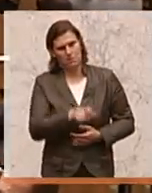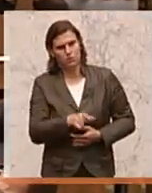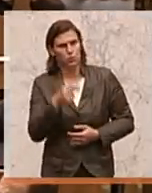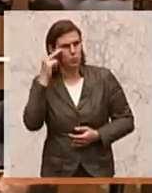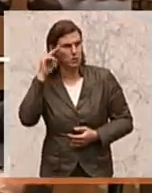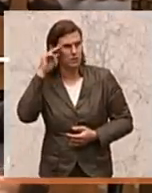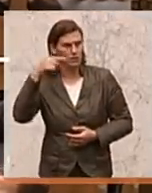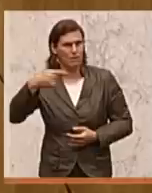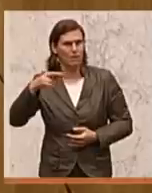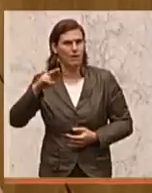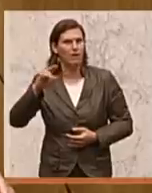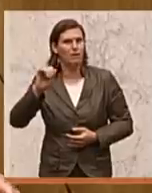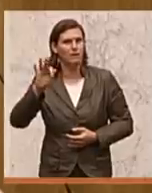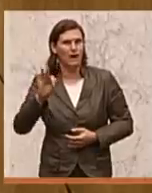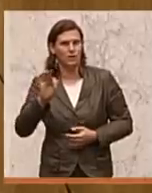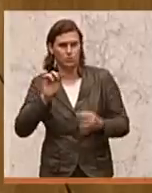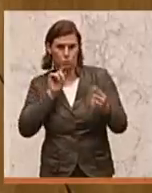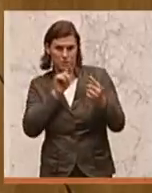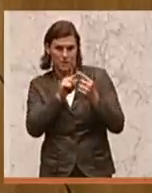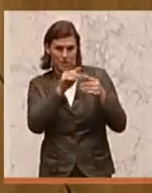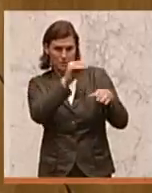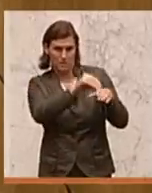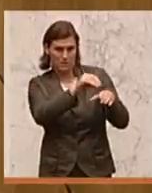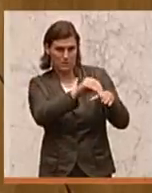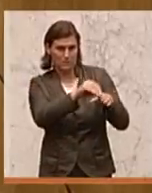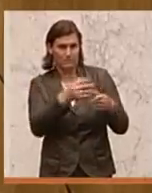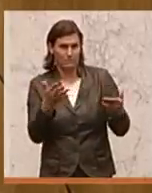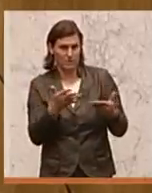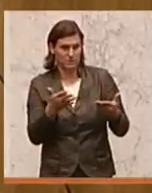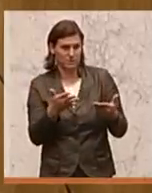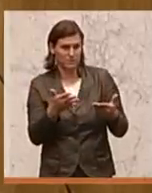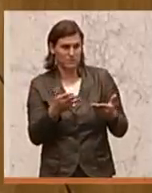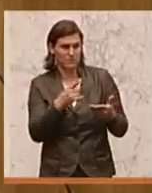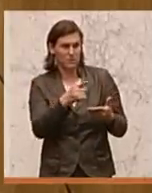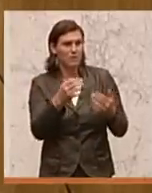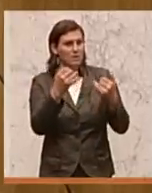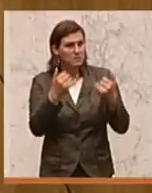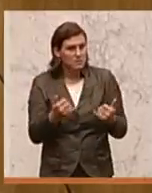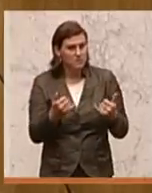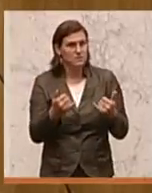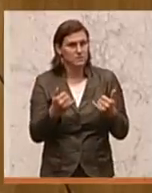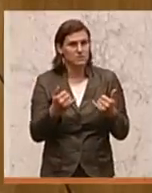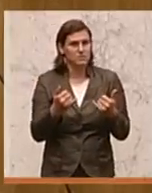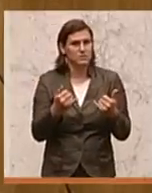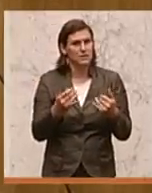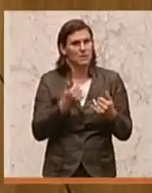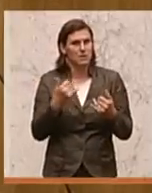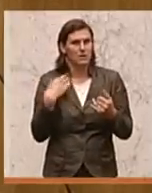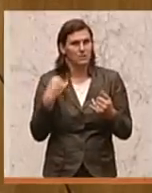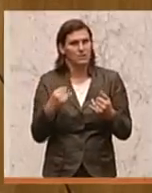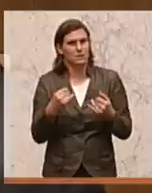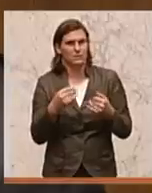Zu Martin Graf aber schon auch noch eine direkte Bemerkung. Martin Graf besetzt immer wieder einmal extrem rechte